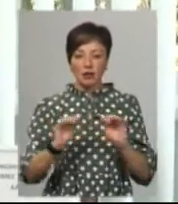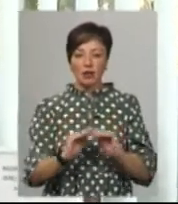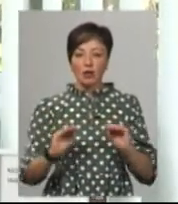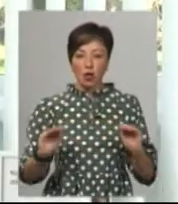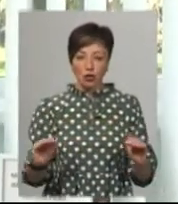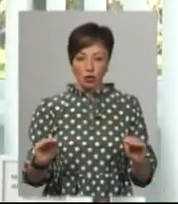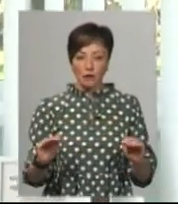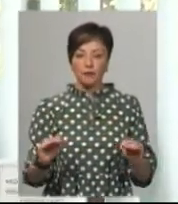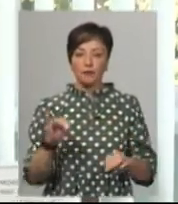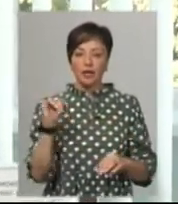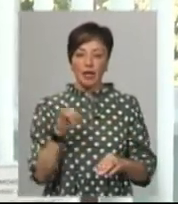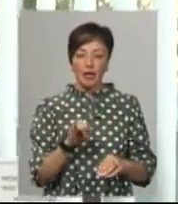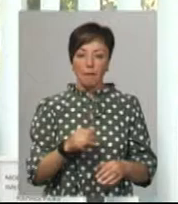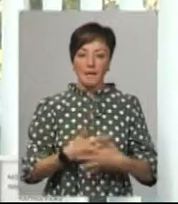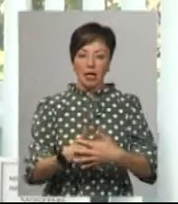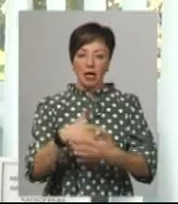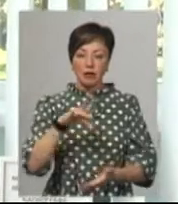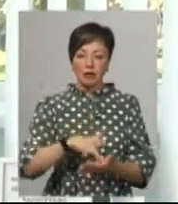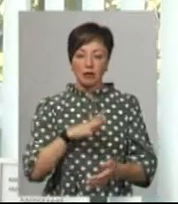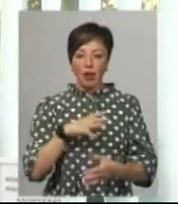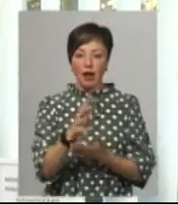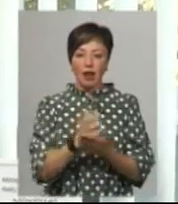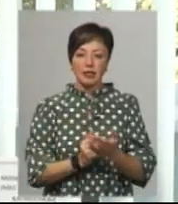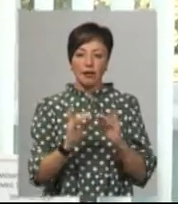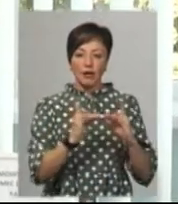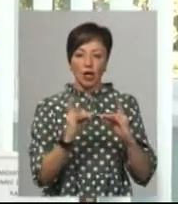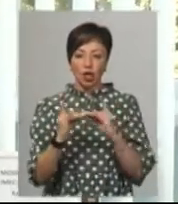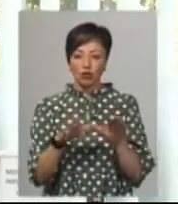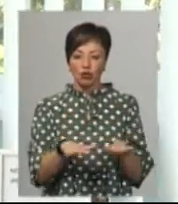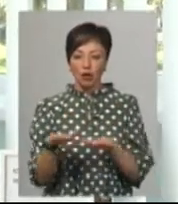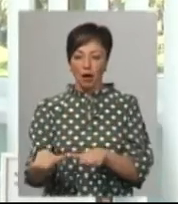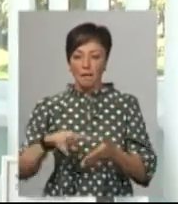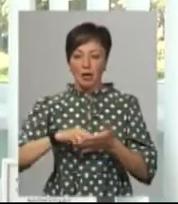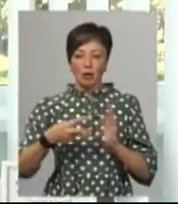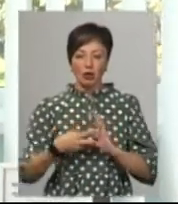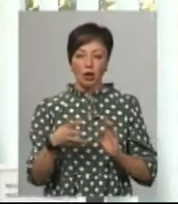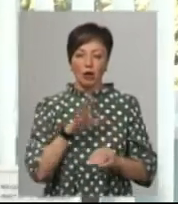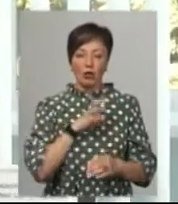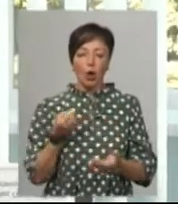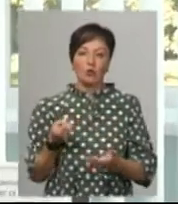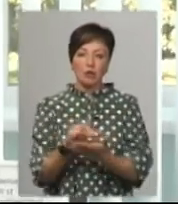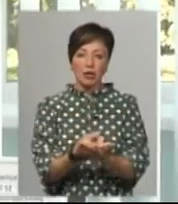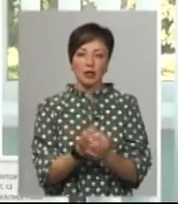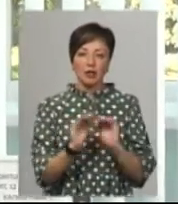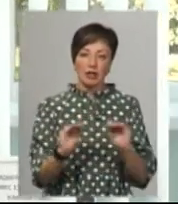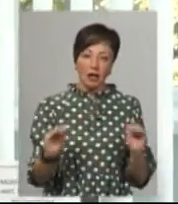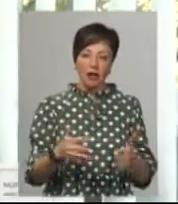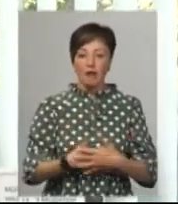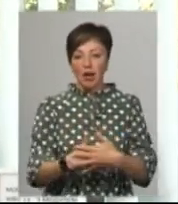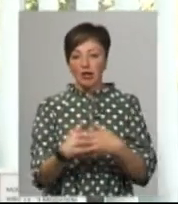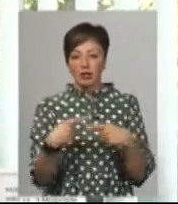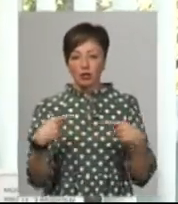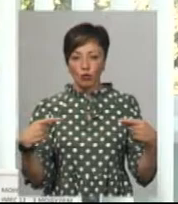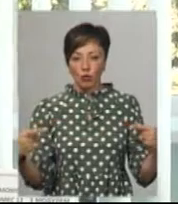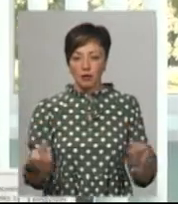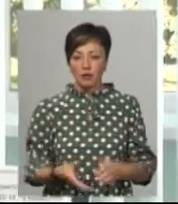дитяча лікарня і перинатальний центр – це були резервні ліжка, там, де передбачалася госпіталізація дітей, вагітних і тому